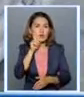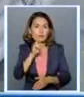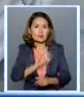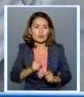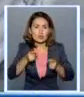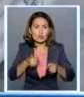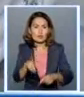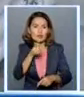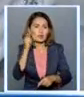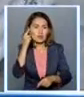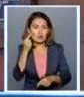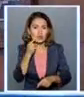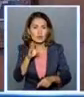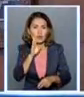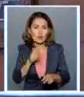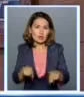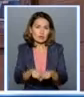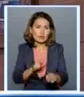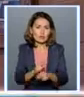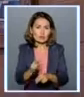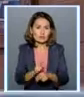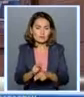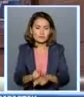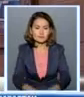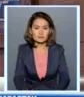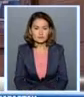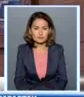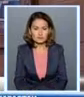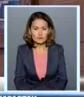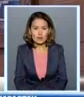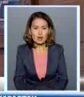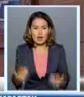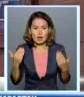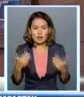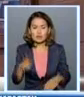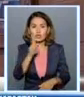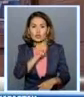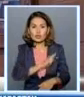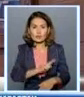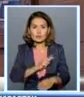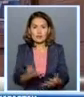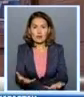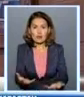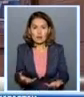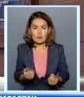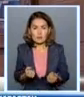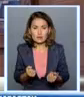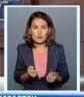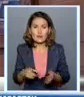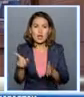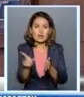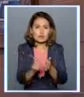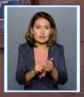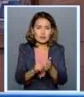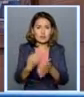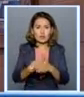пішіп, жастық қаптаумен айналысып жатыр. Оларды өзіміз жұмысқа қабылдап, өйткені бізде зейнетке шығып